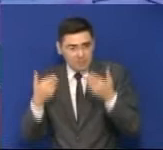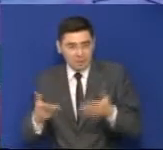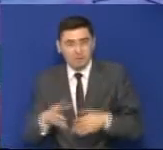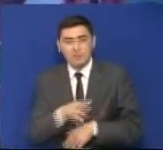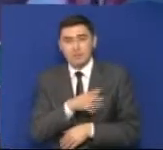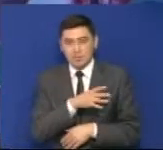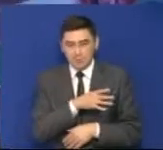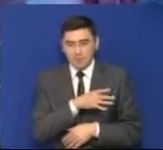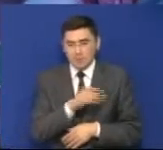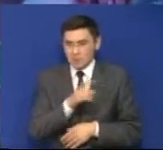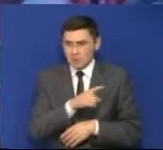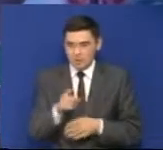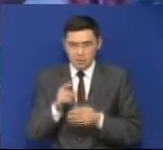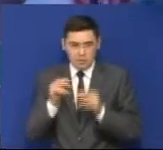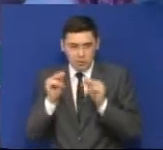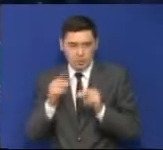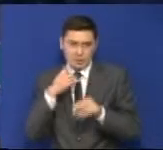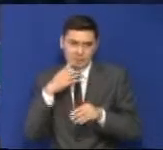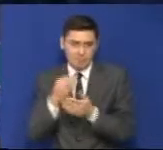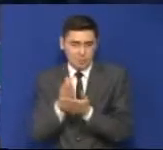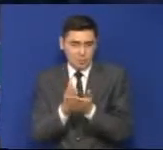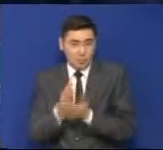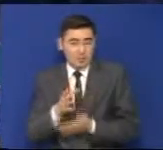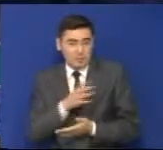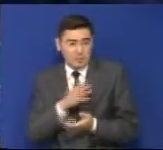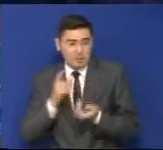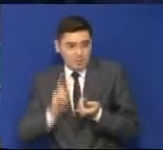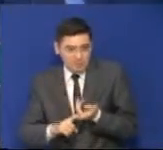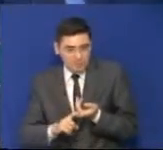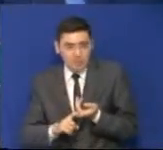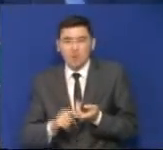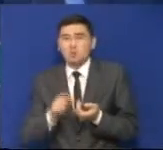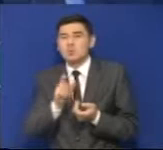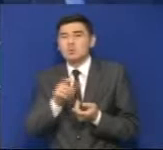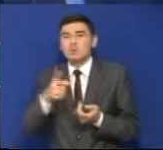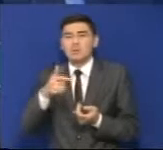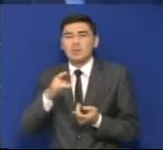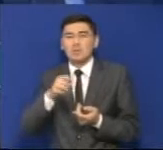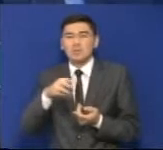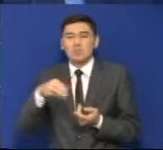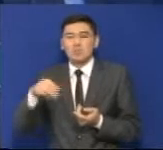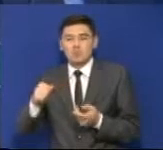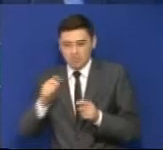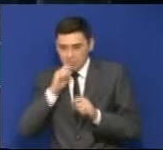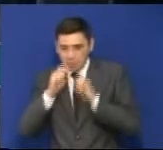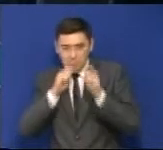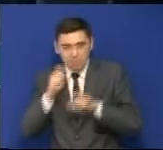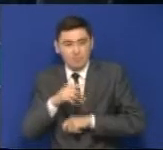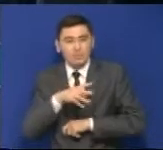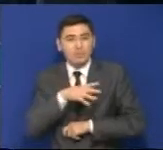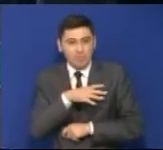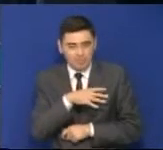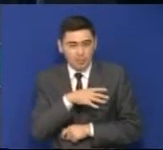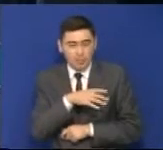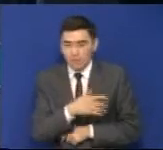мінсіз қызметтері мен елеулі еңбектері үшін облыс және қала әкімдерінің грамоталарымен марапаттады. Әлеуметтік қызметкерлерге